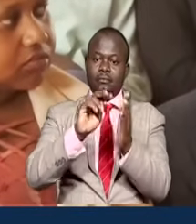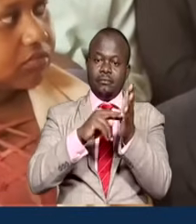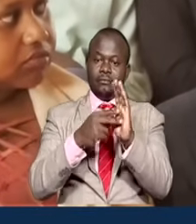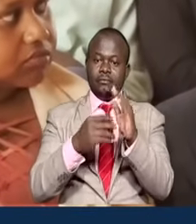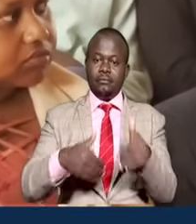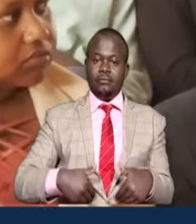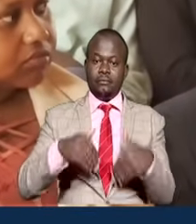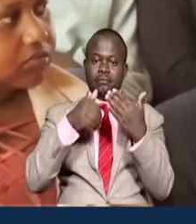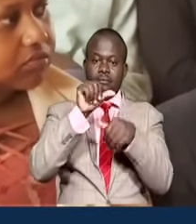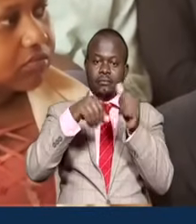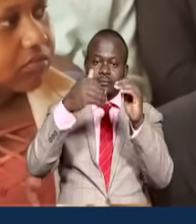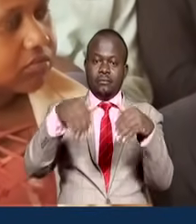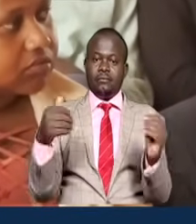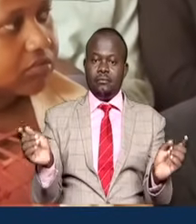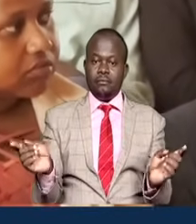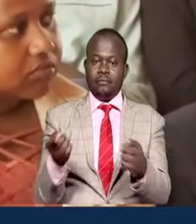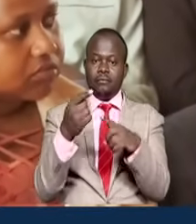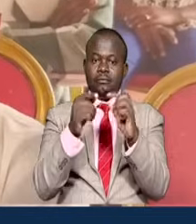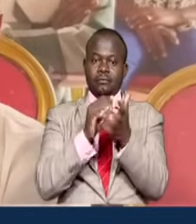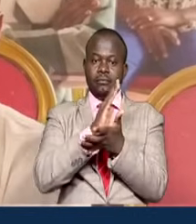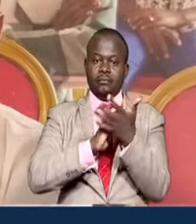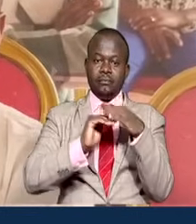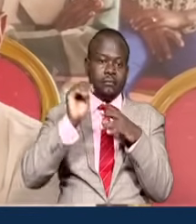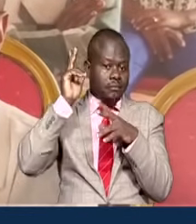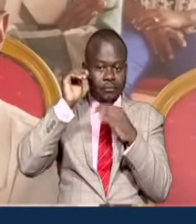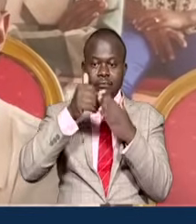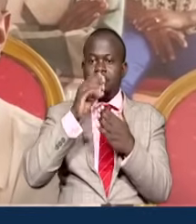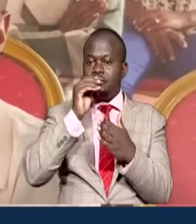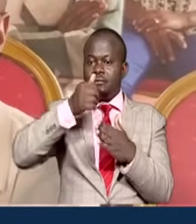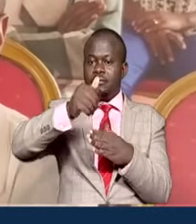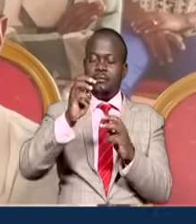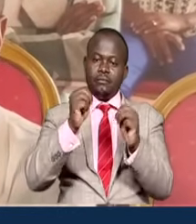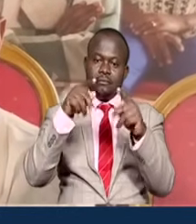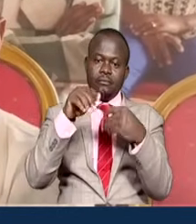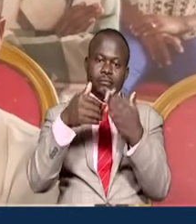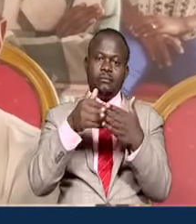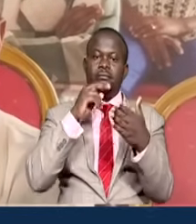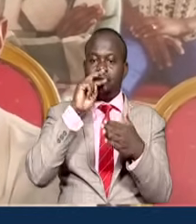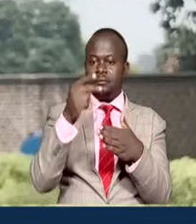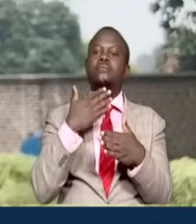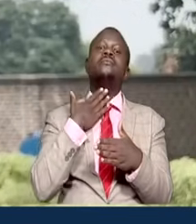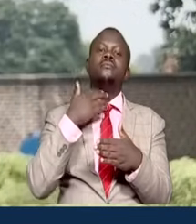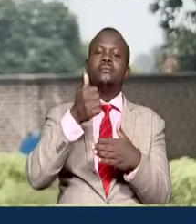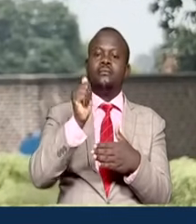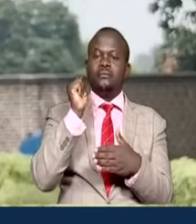y'urubyiruko mu bijyanye n'ubuhinzi n'ubworozi, aho bamwe bumvise ibivugwa n'abo bakandida depite basanga bisubiza ibyifuzo byabo. Numvise bavuze